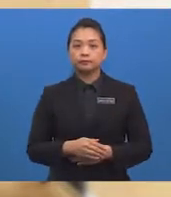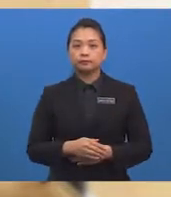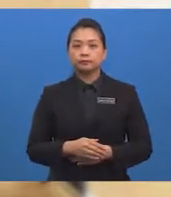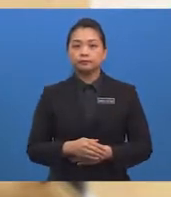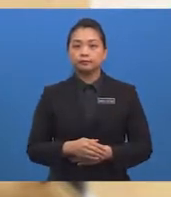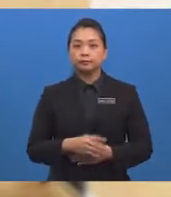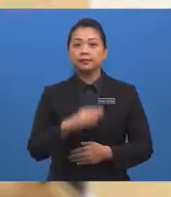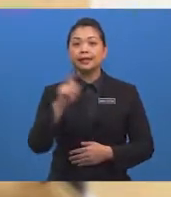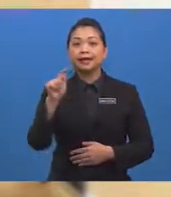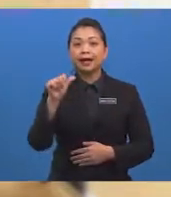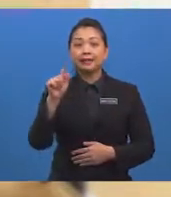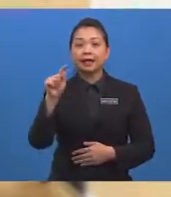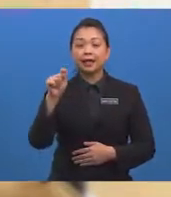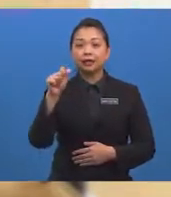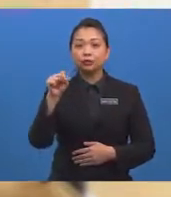susila yang tinggi,